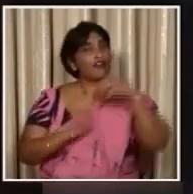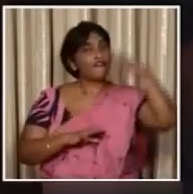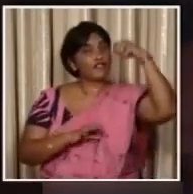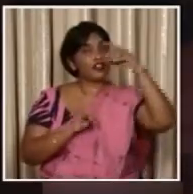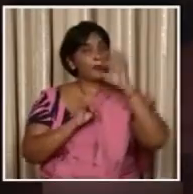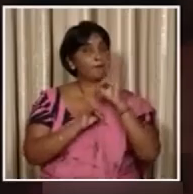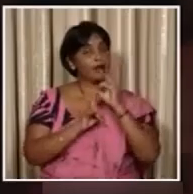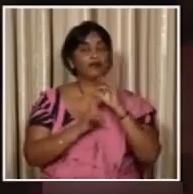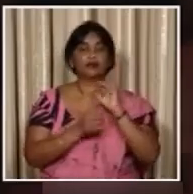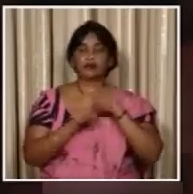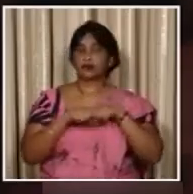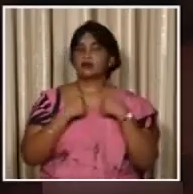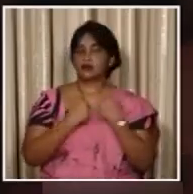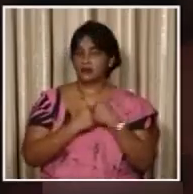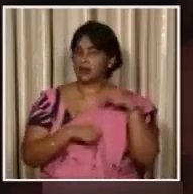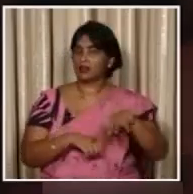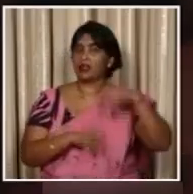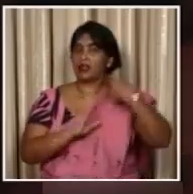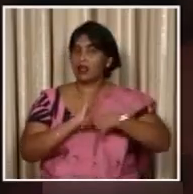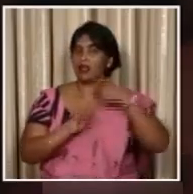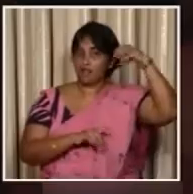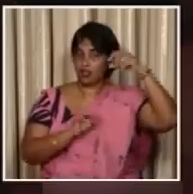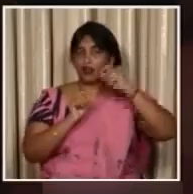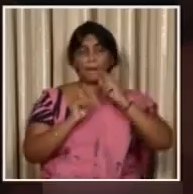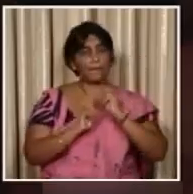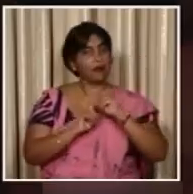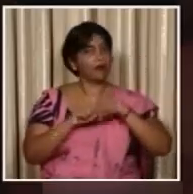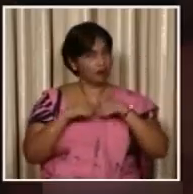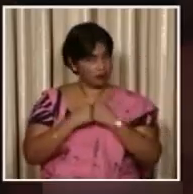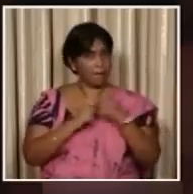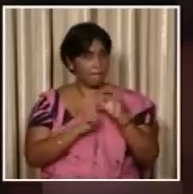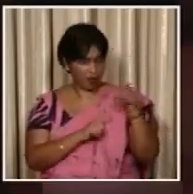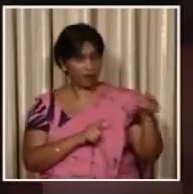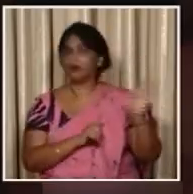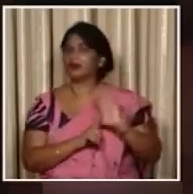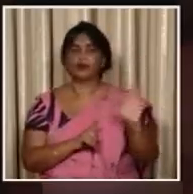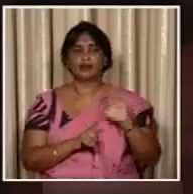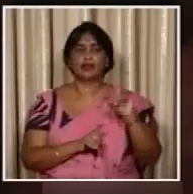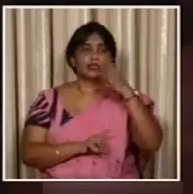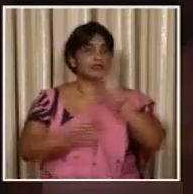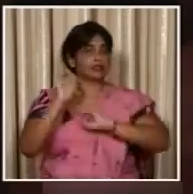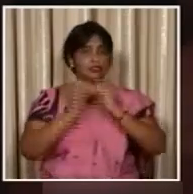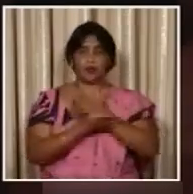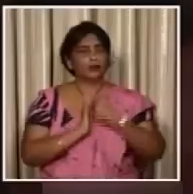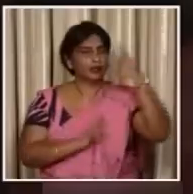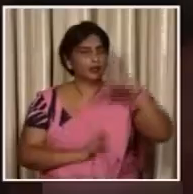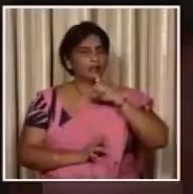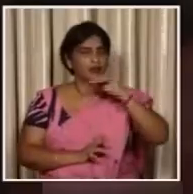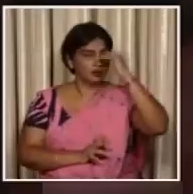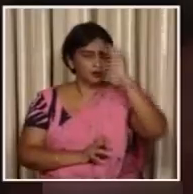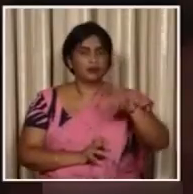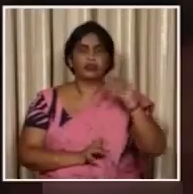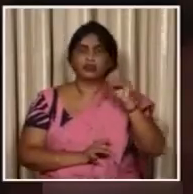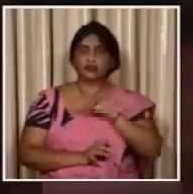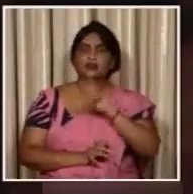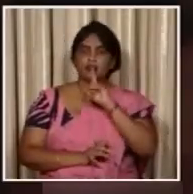දැන් ලංකා විදුලි පුද්ගලිකම සමාගම කියලා ඒක පෞද්ගලික ආයතනයක්ද? නෑ, විදුලි පුද්ගලිකම සමාගම කියලා 100%ක් කොටස් තියෙන ආණ්ඩුවට. සමහරු